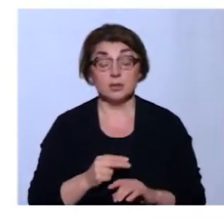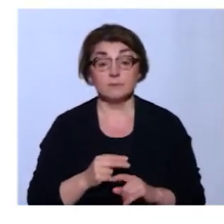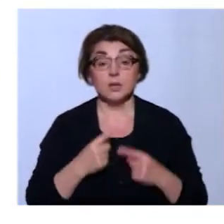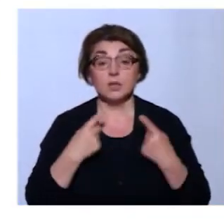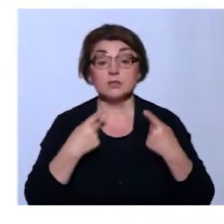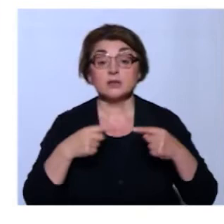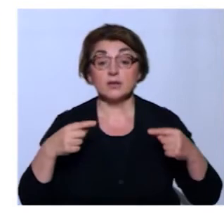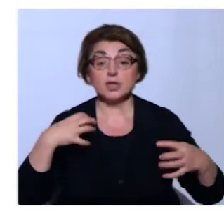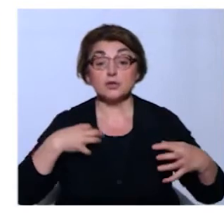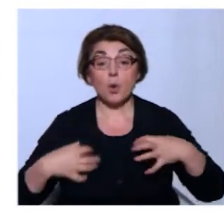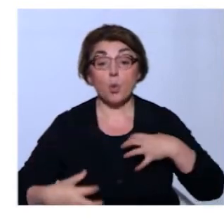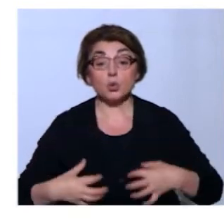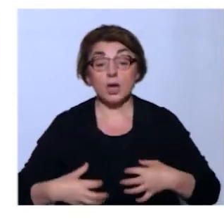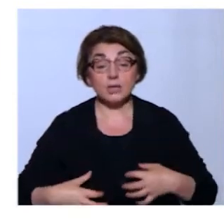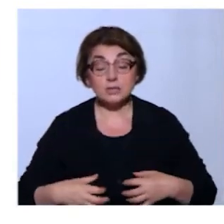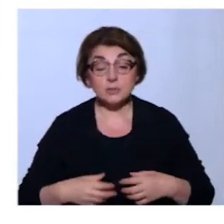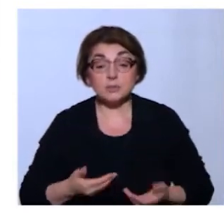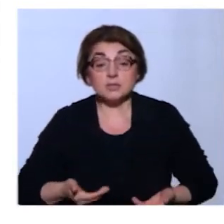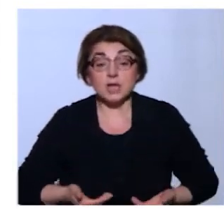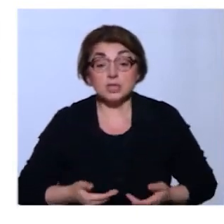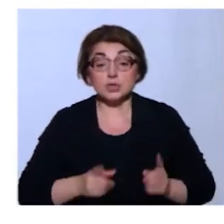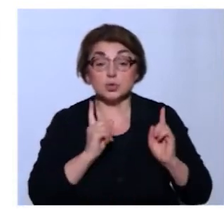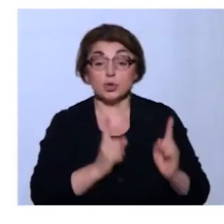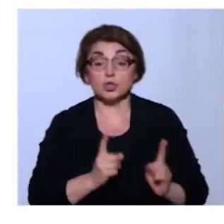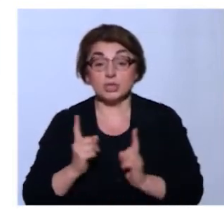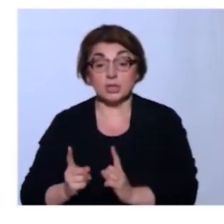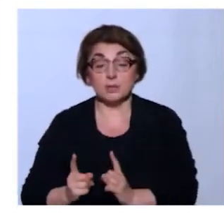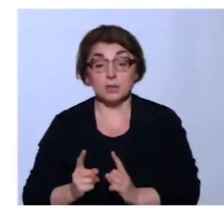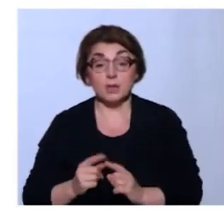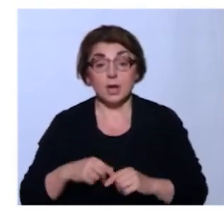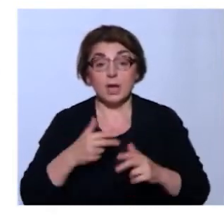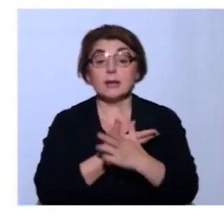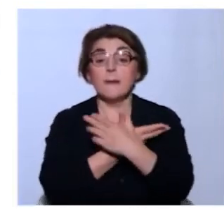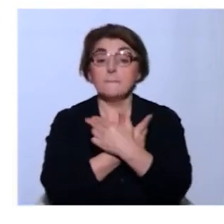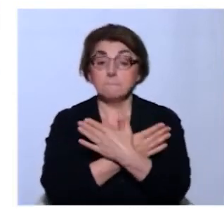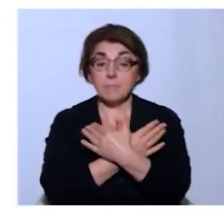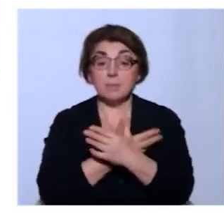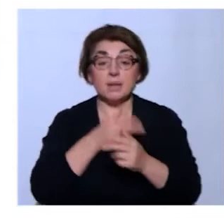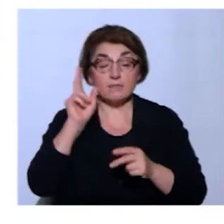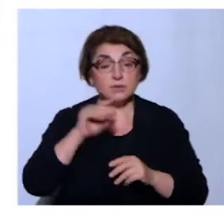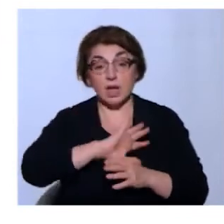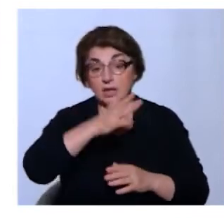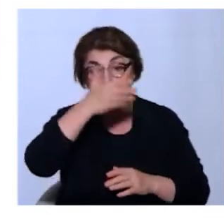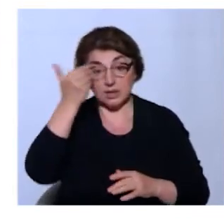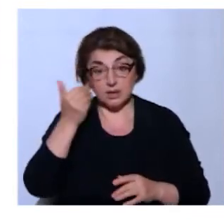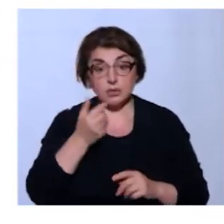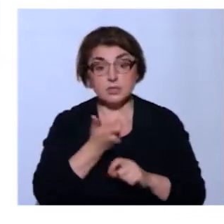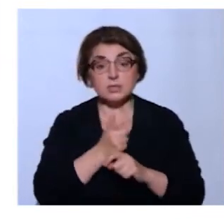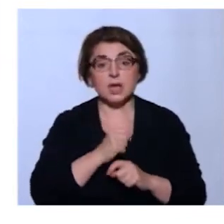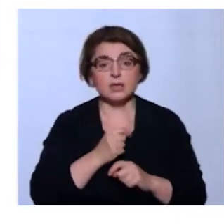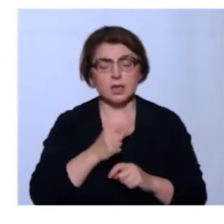სხვადასხვა ორგანიზმების სასიცოცხლო ციკლები და დარწმუნებული ვარ, რომ პეპლის სასიცოცხლო ციკლი არ დაგავიწყებოდათ, იმიტომ რომ